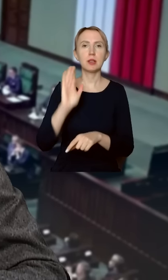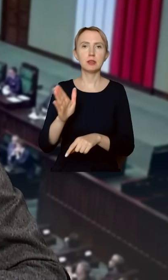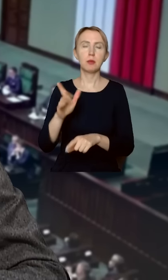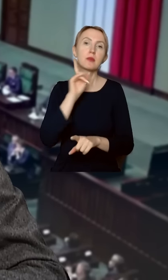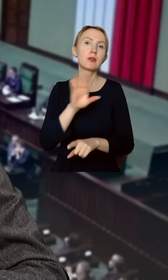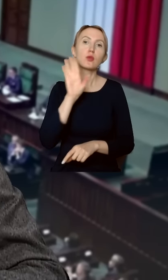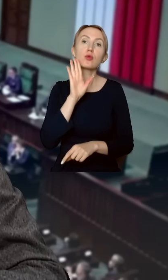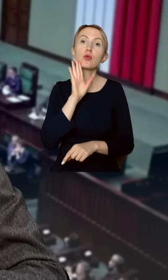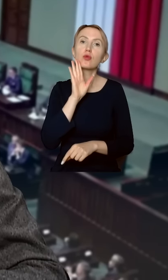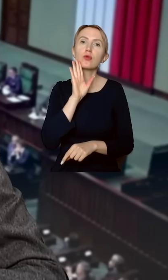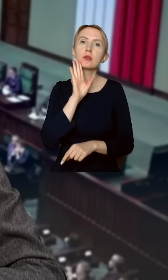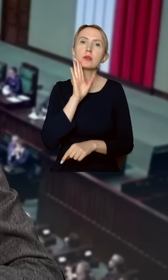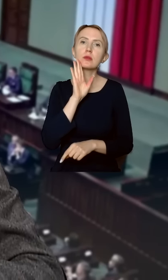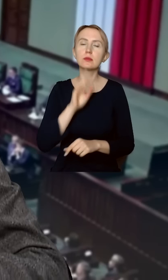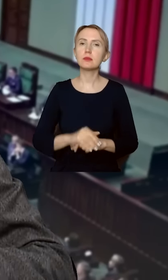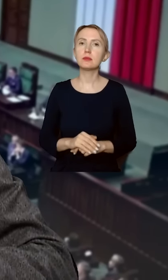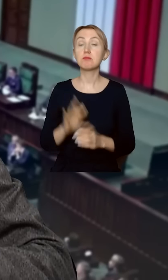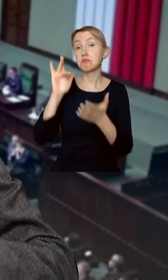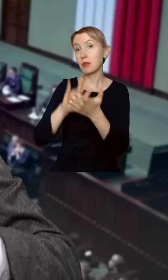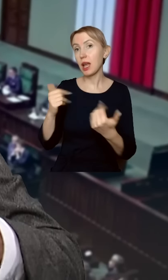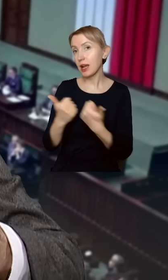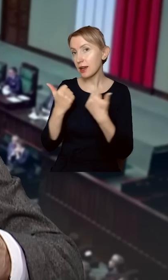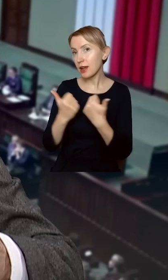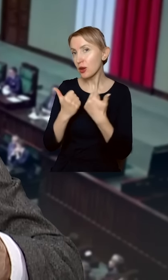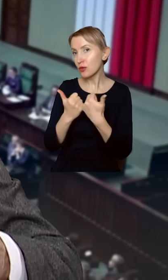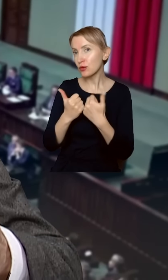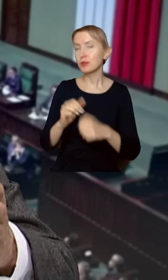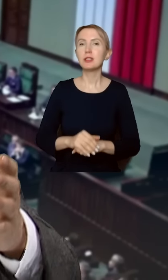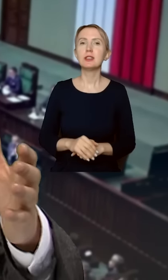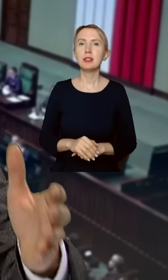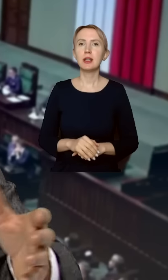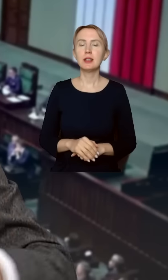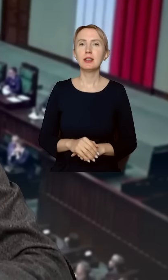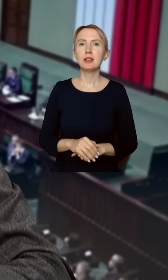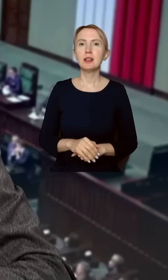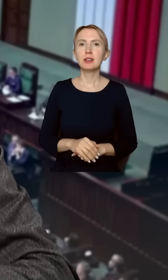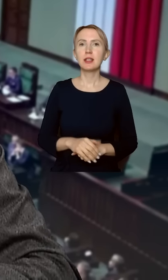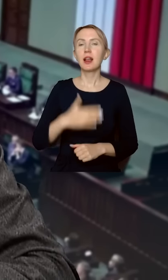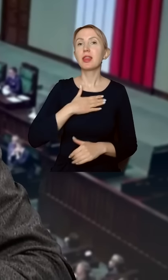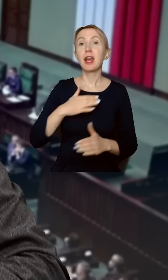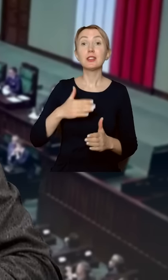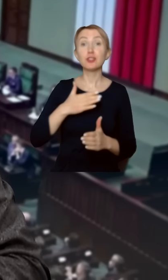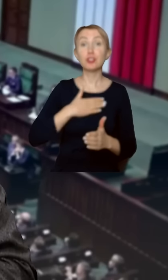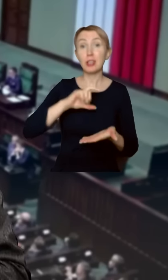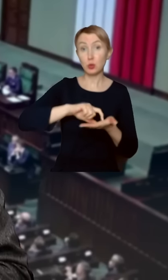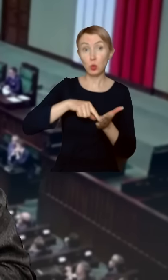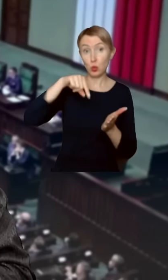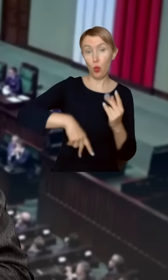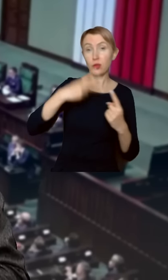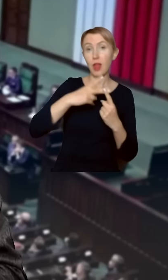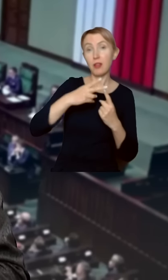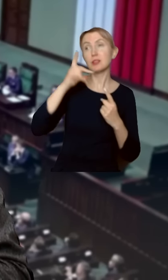prawdopodobnie w Radomiu, być może w Krakowie. Tak więc wyjdziemy z naszego studia w Polskę, aby opisywać to, jak